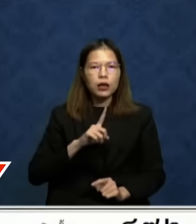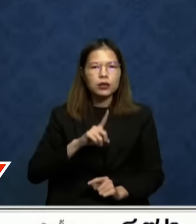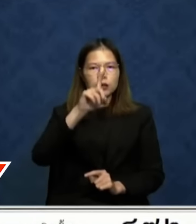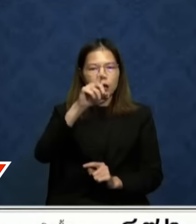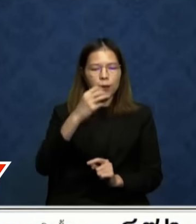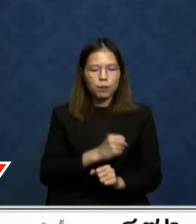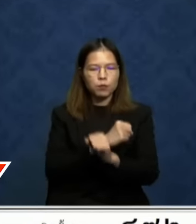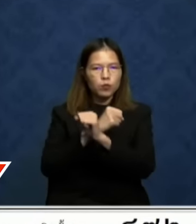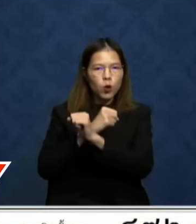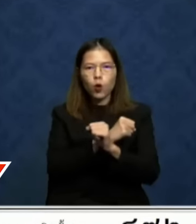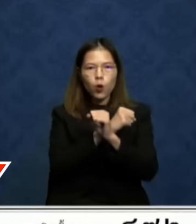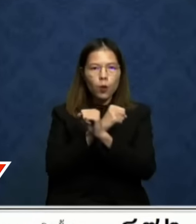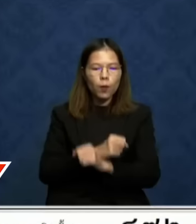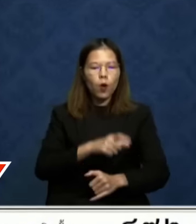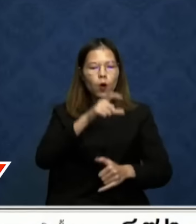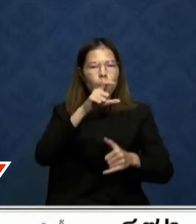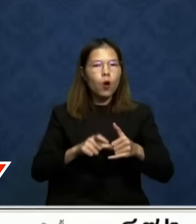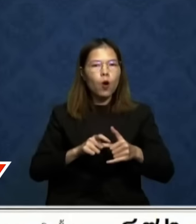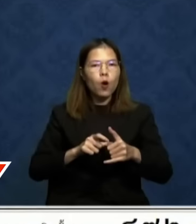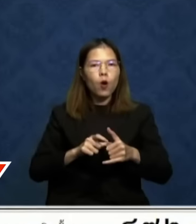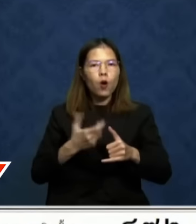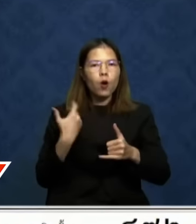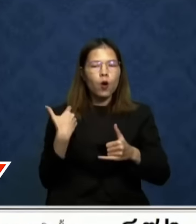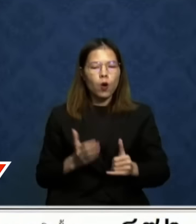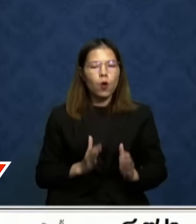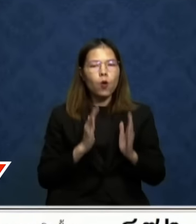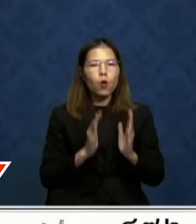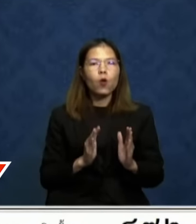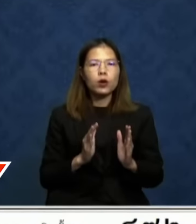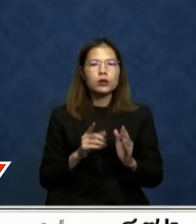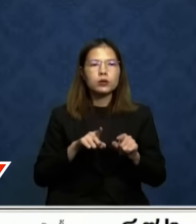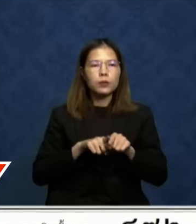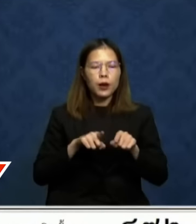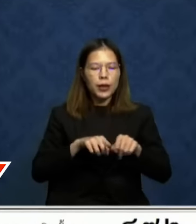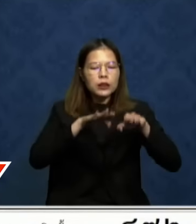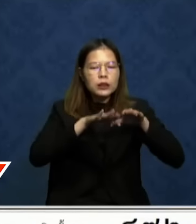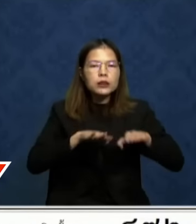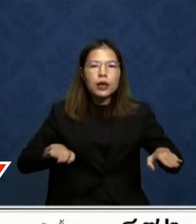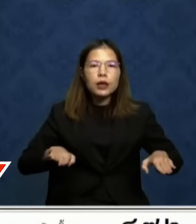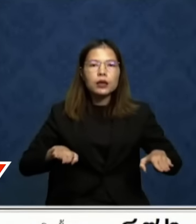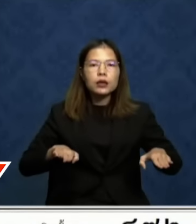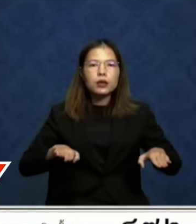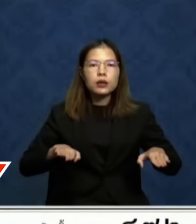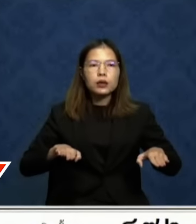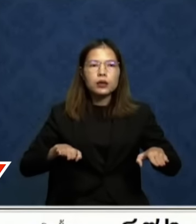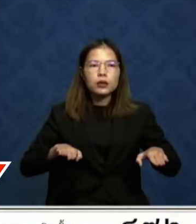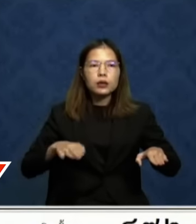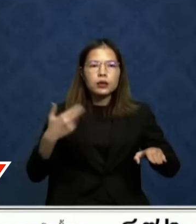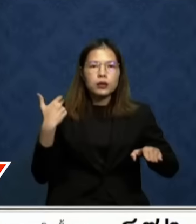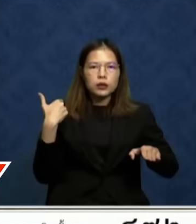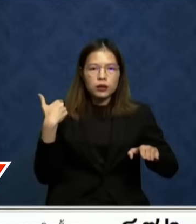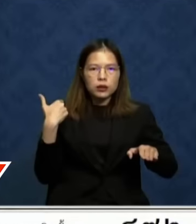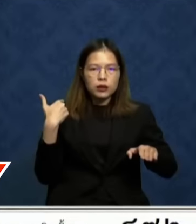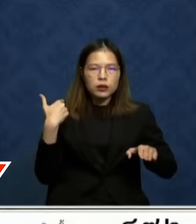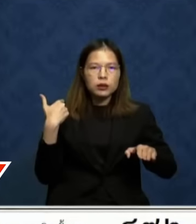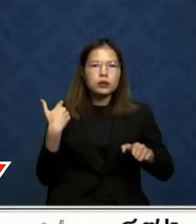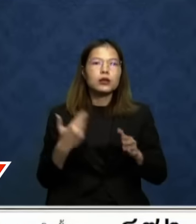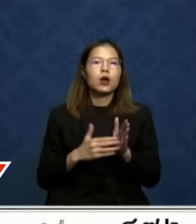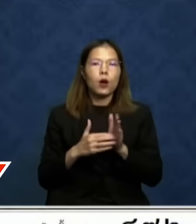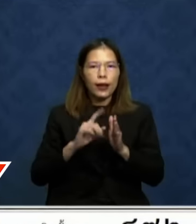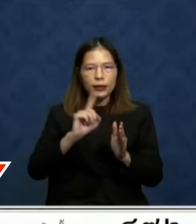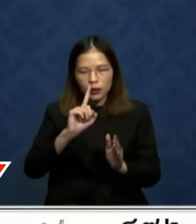คุ้มครองมนุษย์ด้วยกันโดยเฉพาะมนุษย์ที่เป็นเด็กที่น่าจะเปราะบางแล้วก็บอบบางกว่า